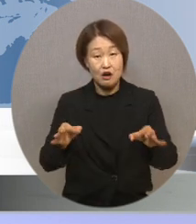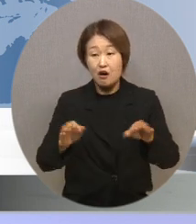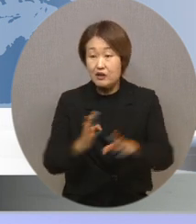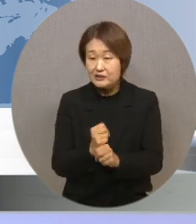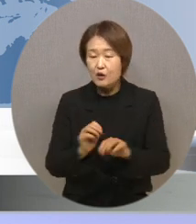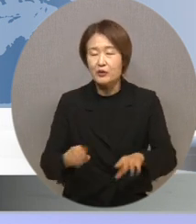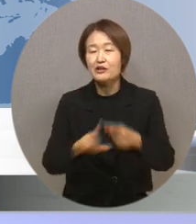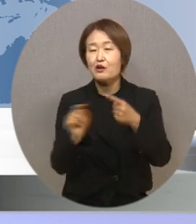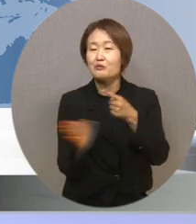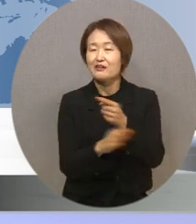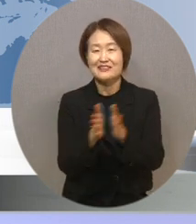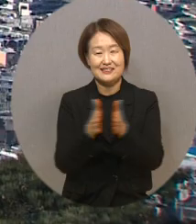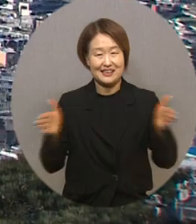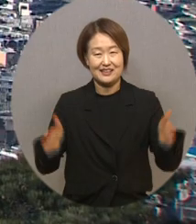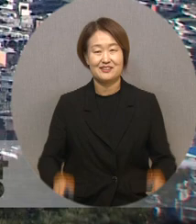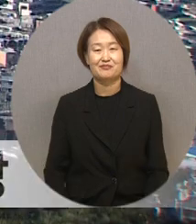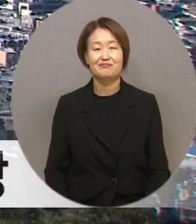적용됩니다.